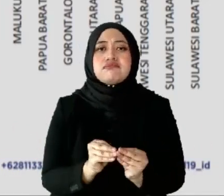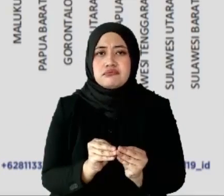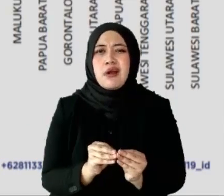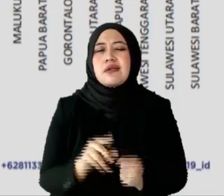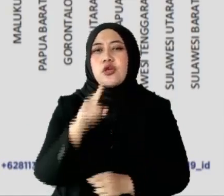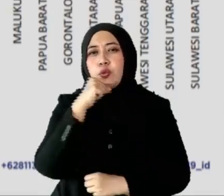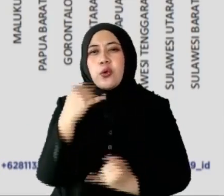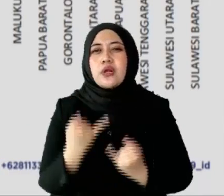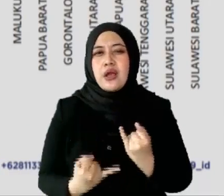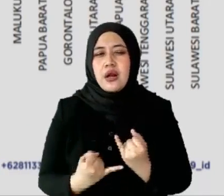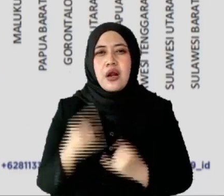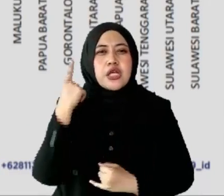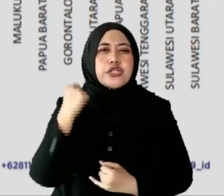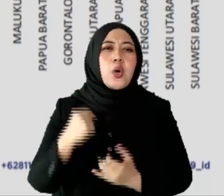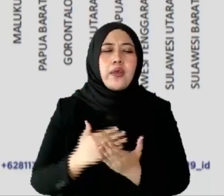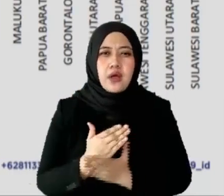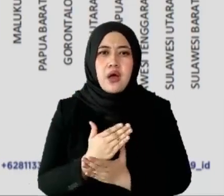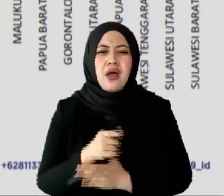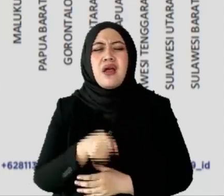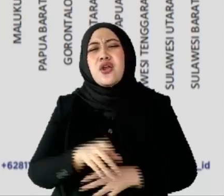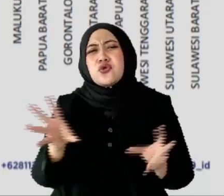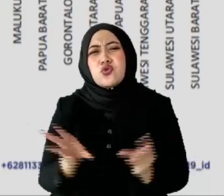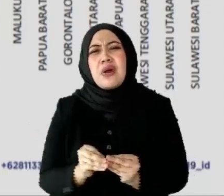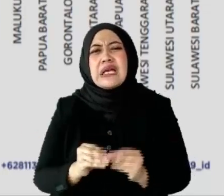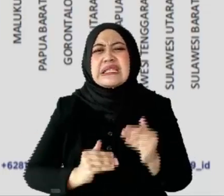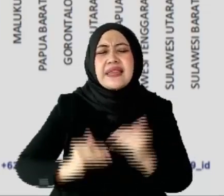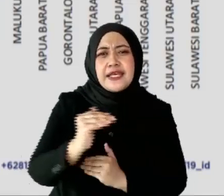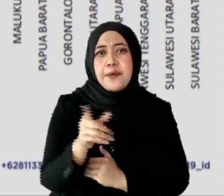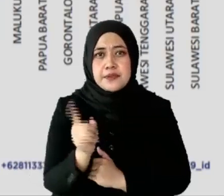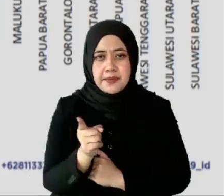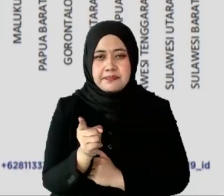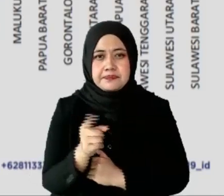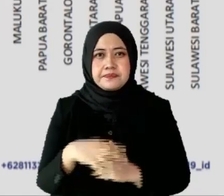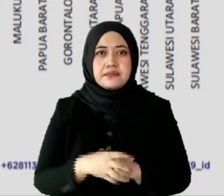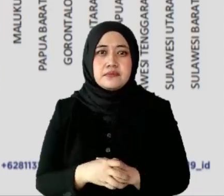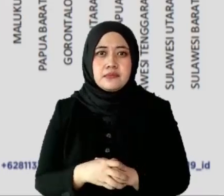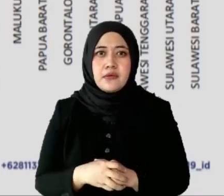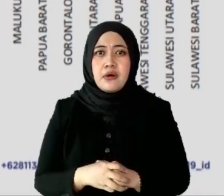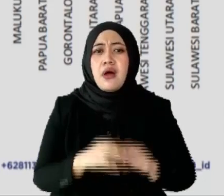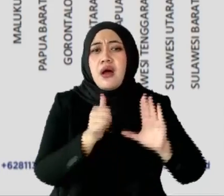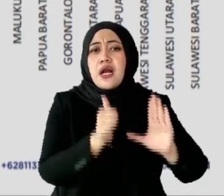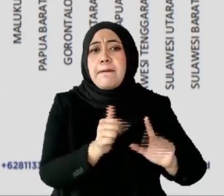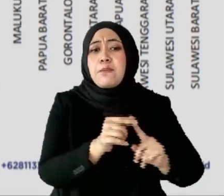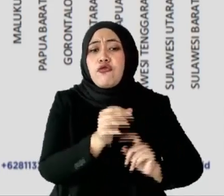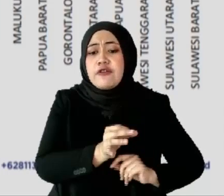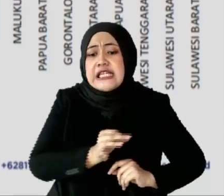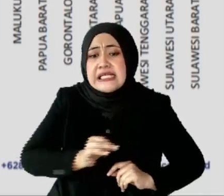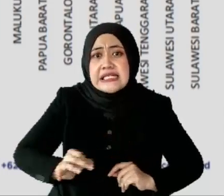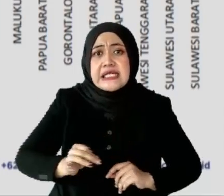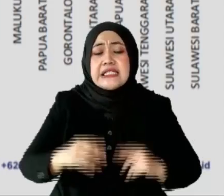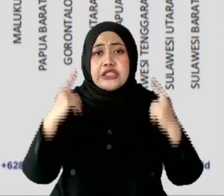terakhir. Ini adalah angka yang cukup tinggi, mengingat hanya dengan 6 provinsi di Pulau